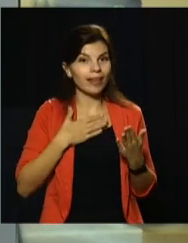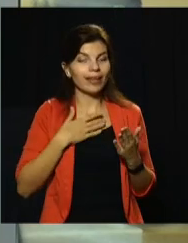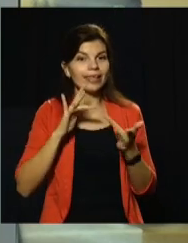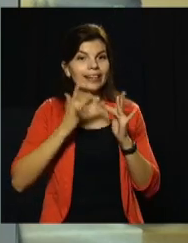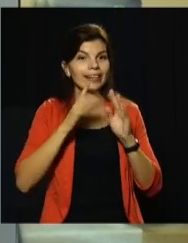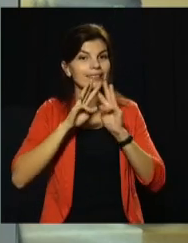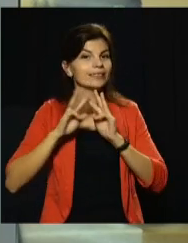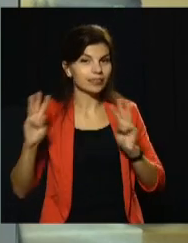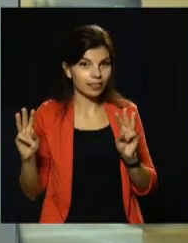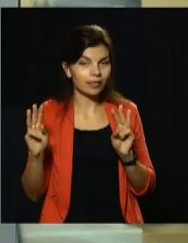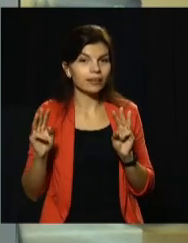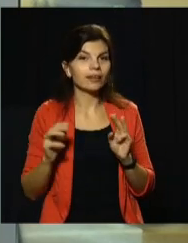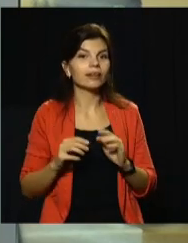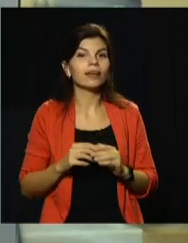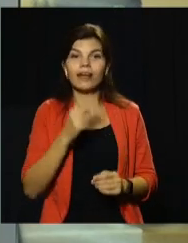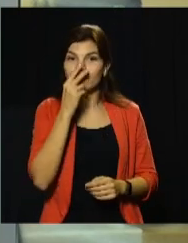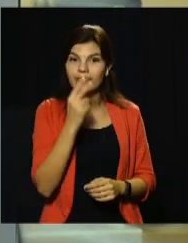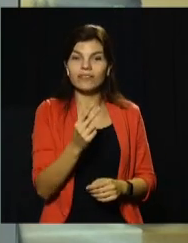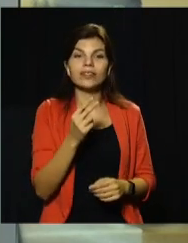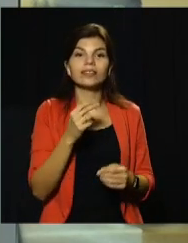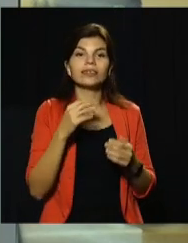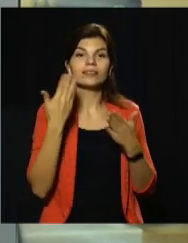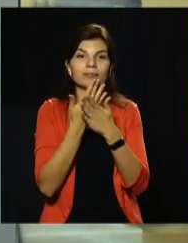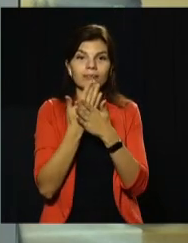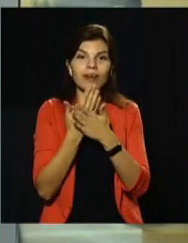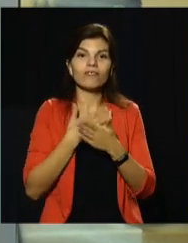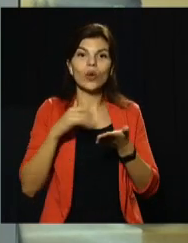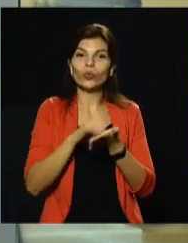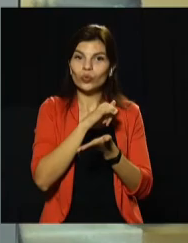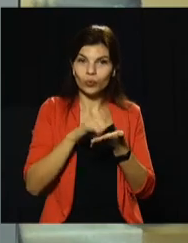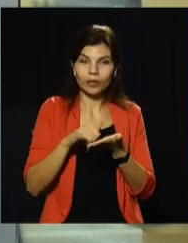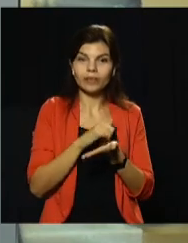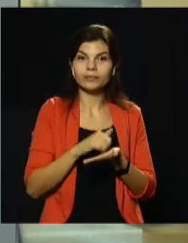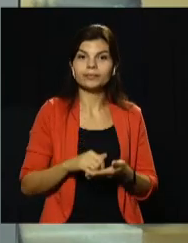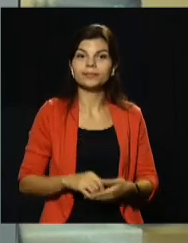сайті opentv.media. Дивіться сюжети в соціальних мережах та на нашому